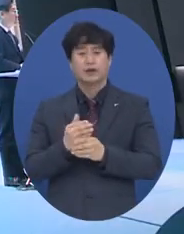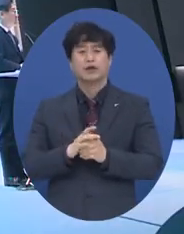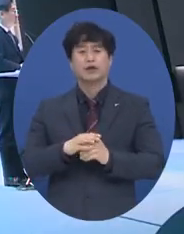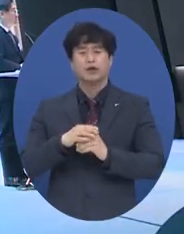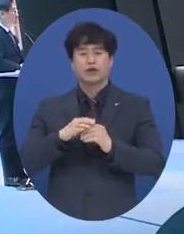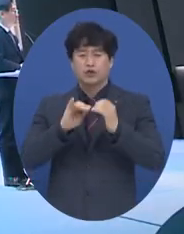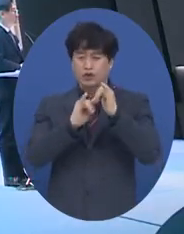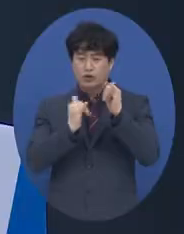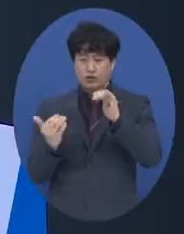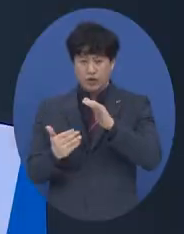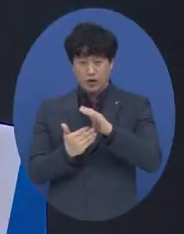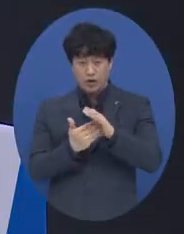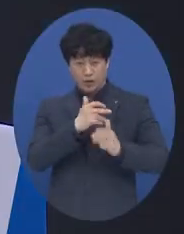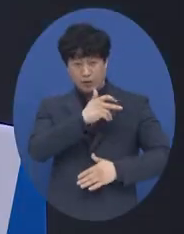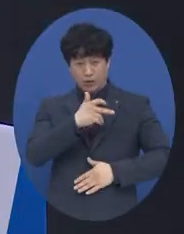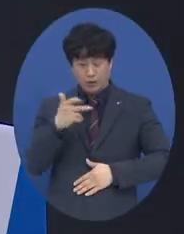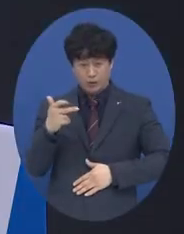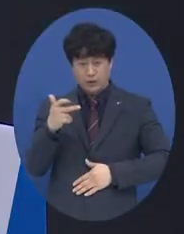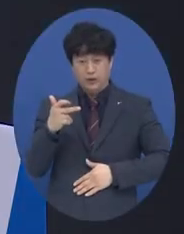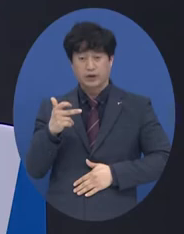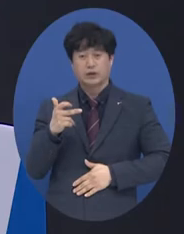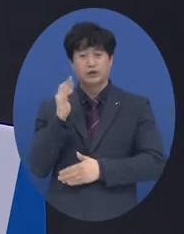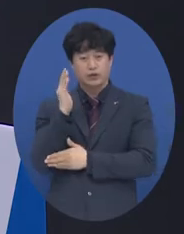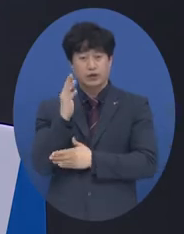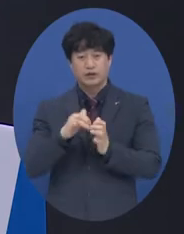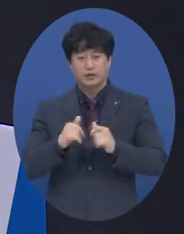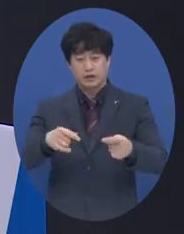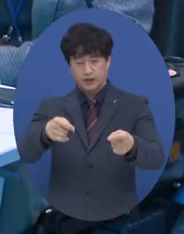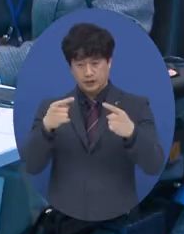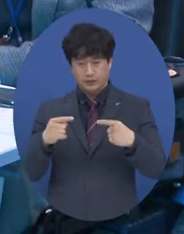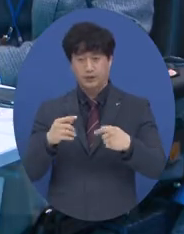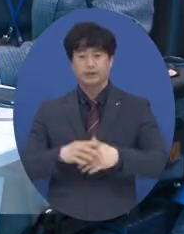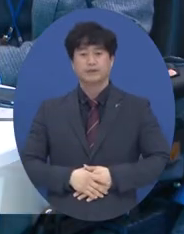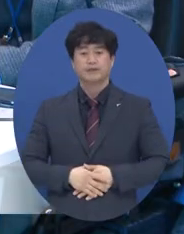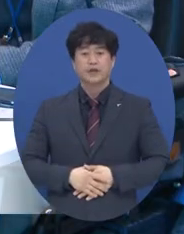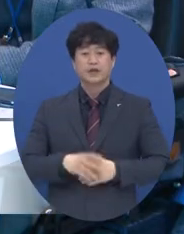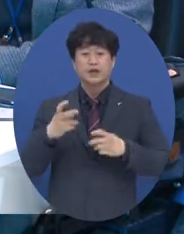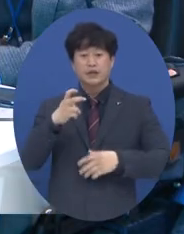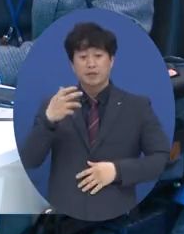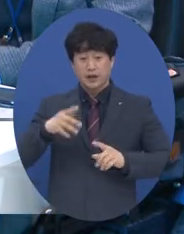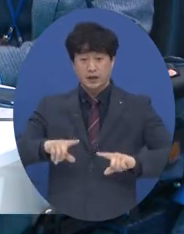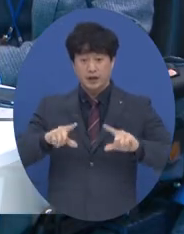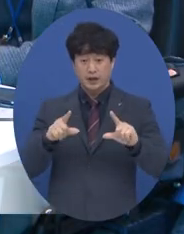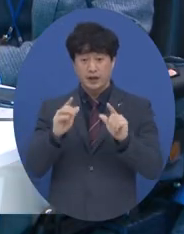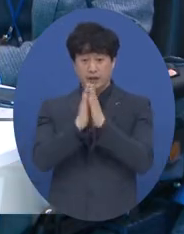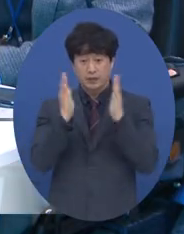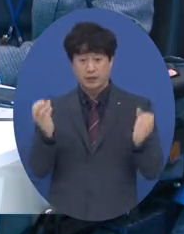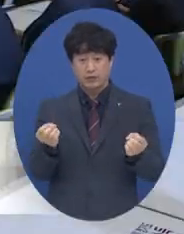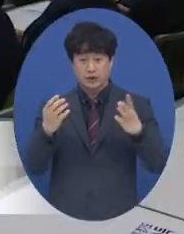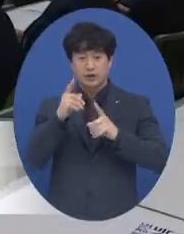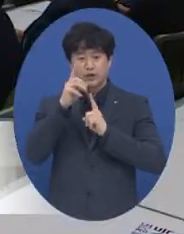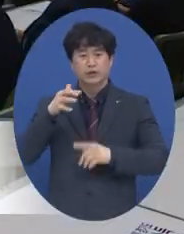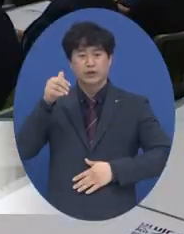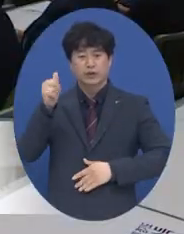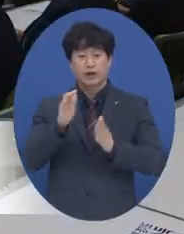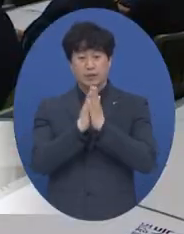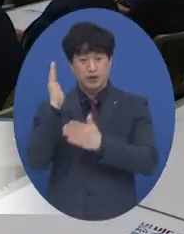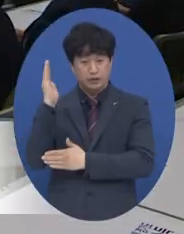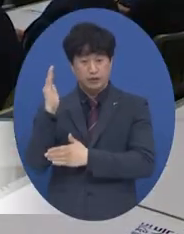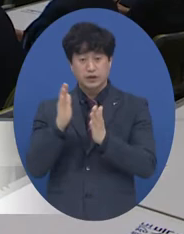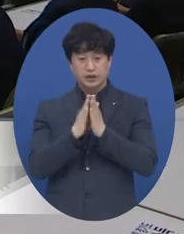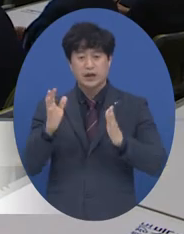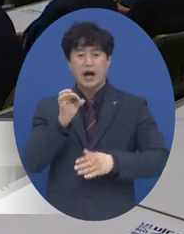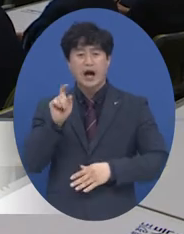연사들이 참여 해 다양한 정책 논의가 펼쳐질 예정입니다 오늘 28일 개막식 개선 이제 명경기 돌 4일 개막 연설을